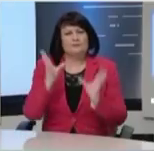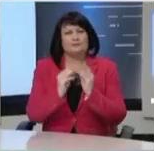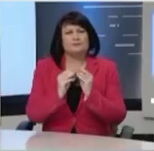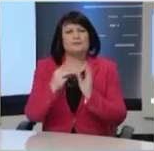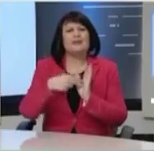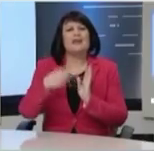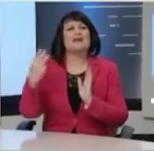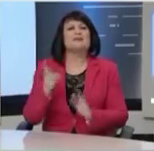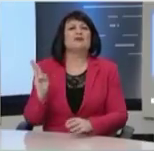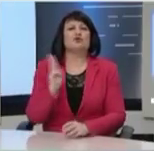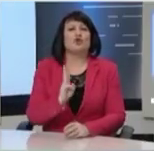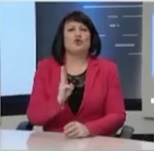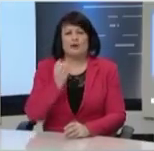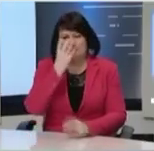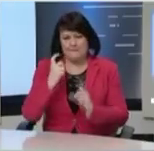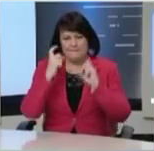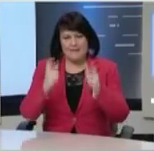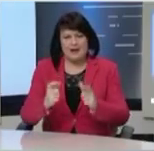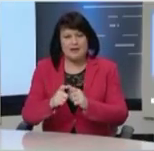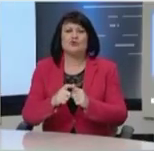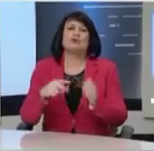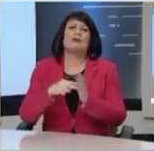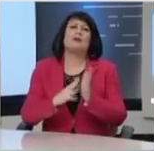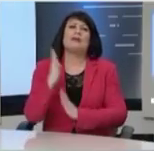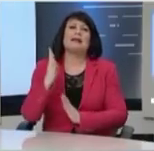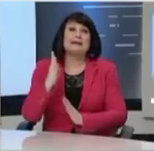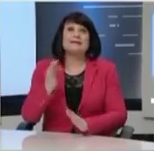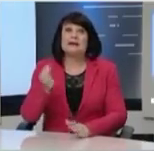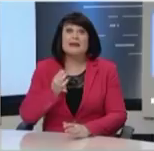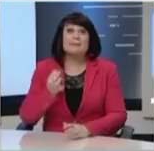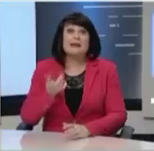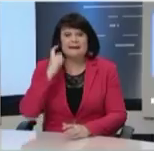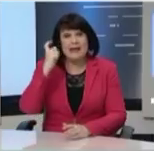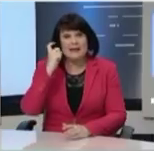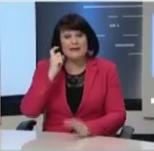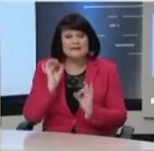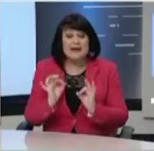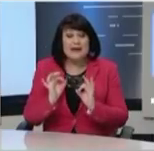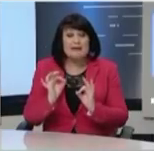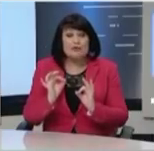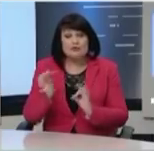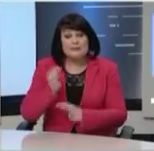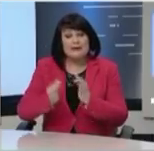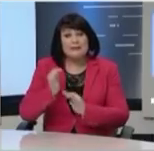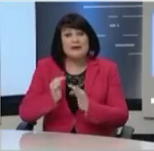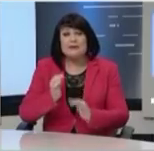από το Μάιο του 2014 ήταν επιλέξη, έλεγαν